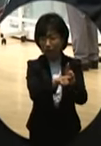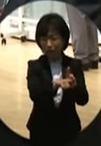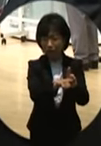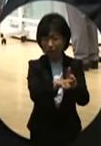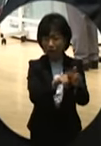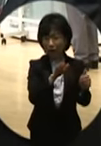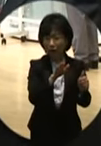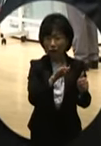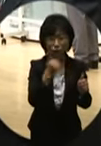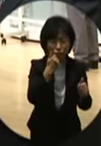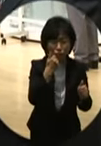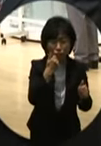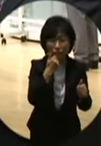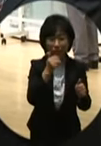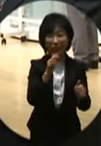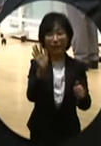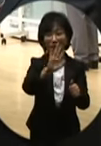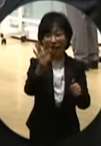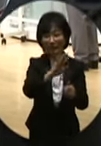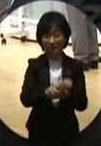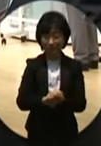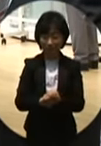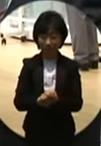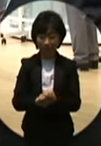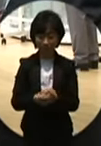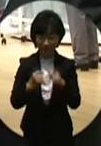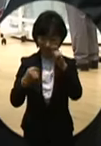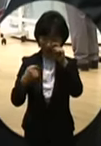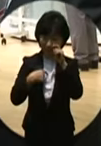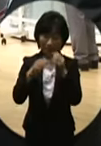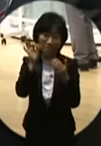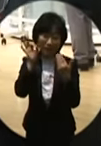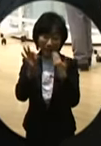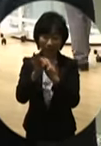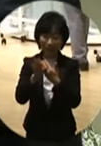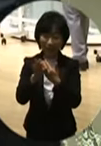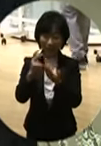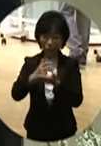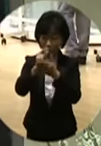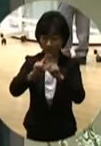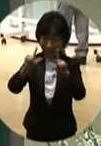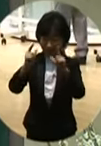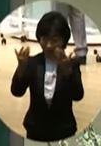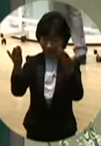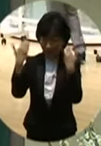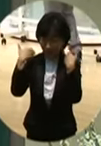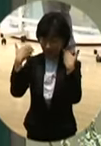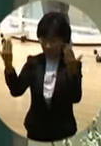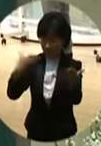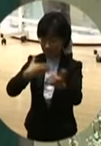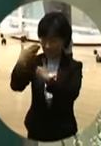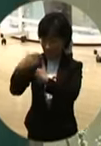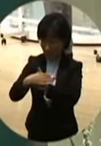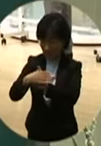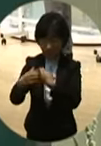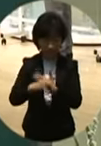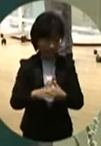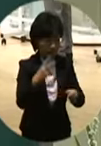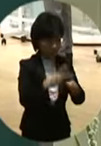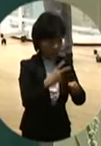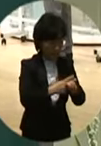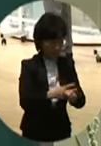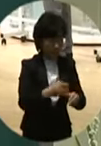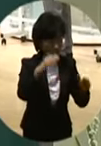됩니다. So it's something that you must write. 주일학교 받은 사람은 교사 살리고요. If you're in charge of Sunday school, then save the teachers. 학생들 살려내세요. Save the students. 그러면